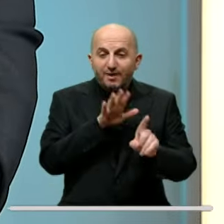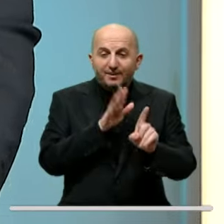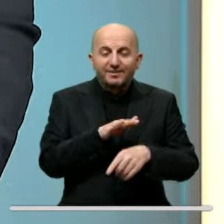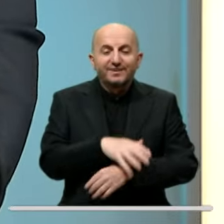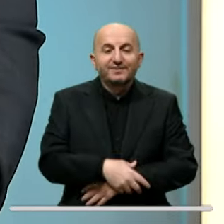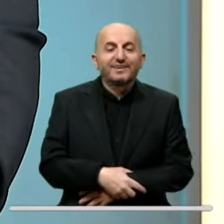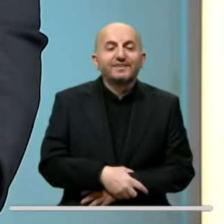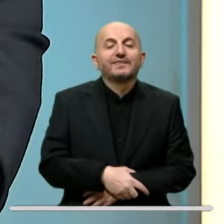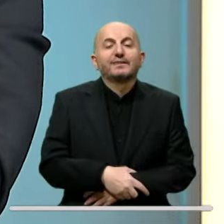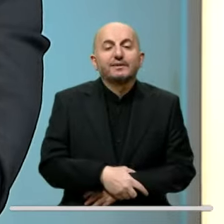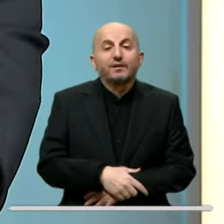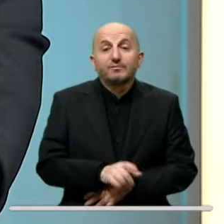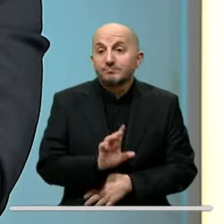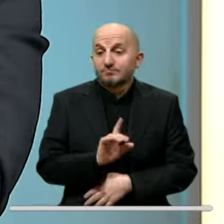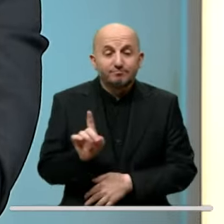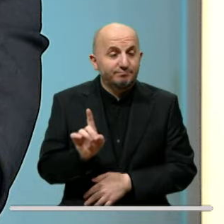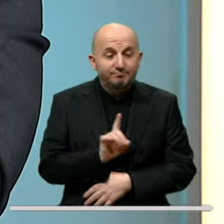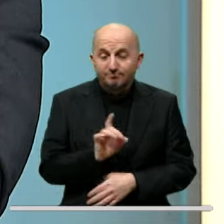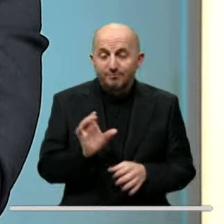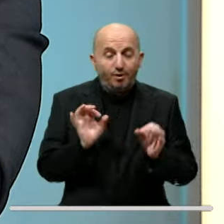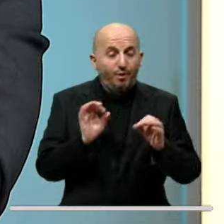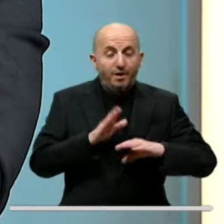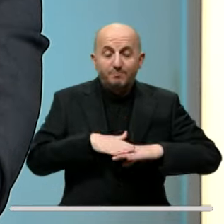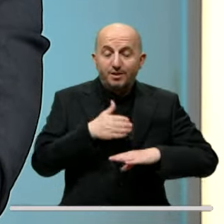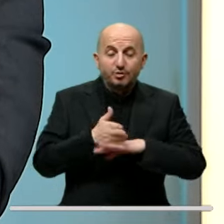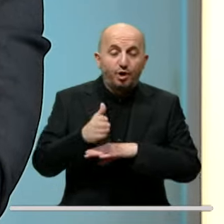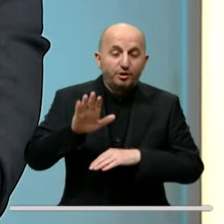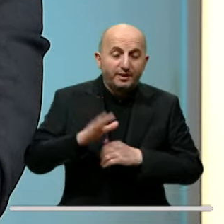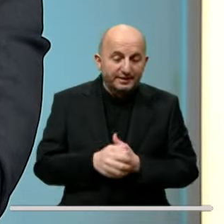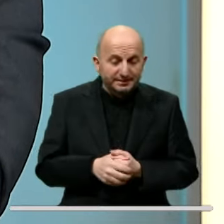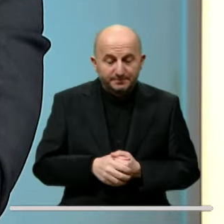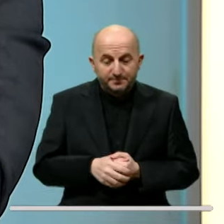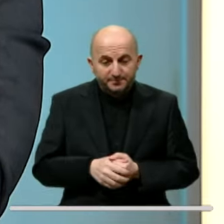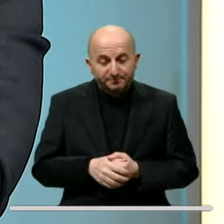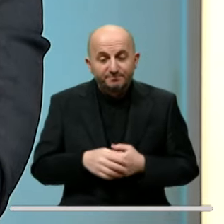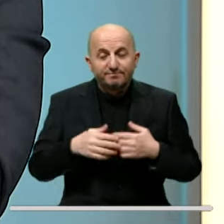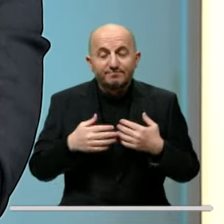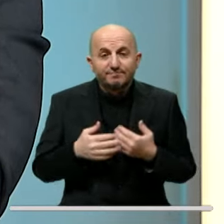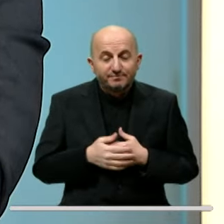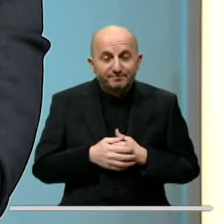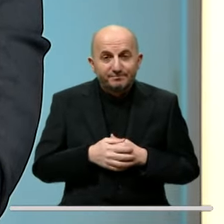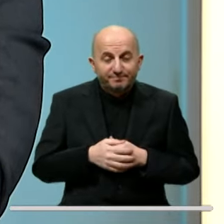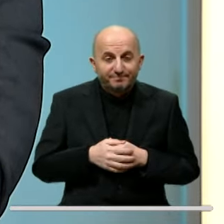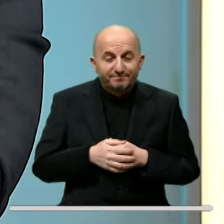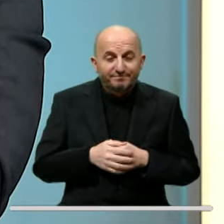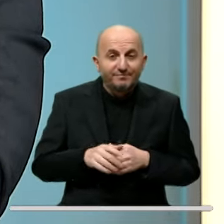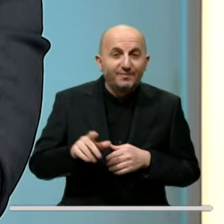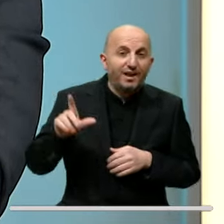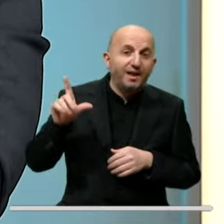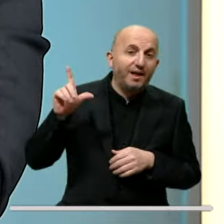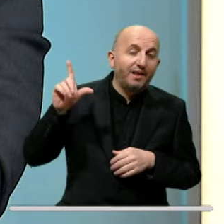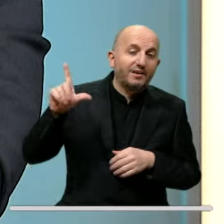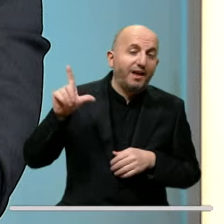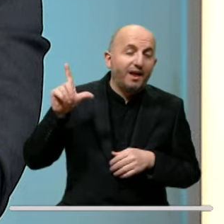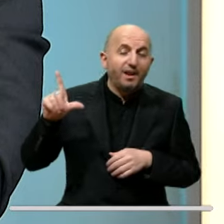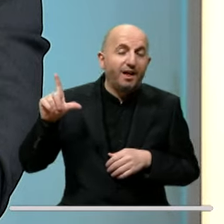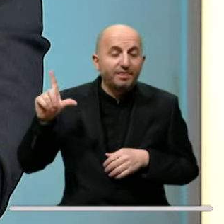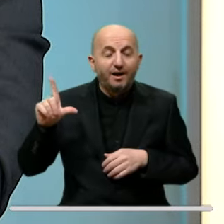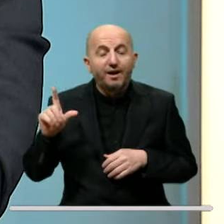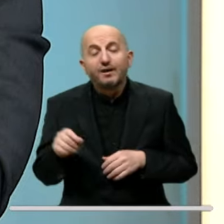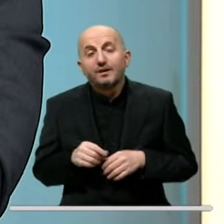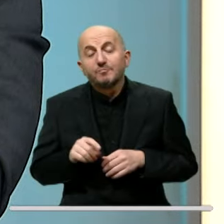Evet hocam. Hayır, bu şekilde yapmak doğru değil. Yani her ne kadar kelime-i tevhid veya